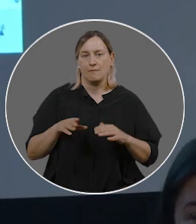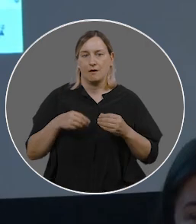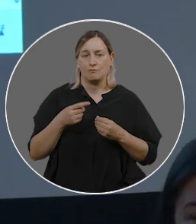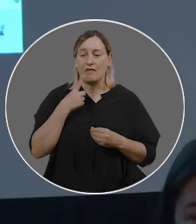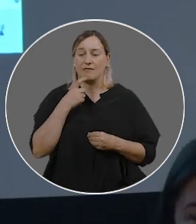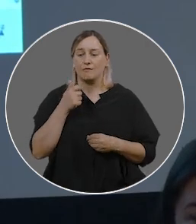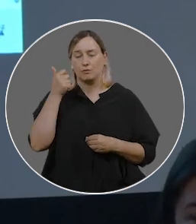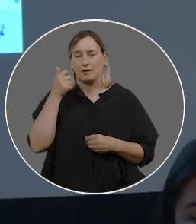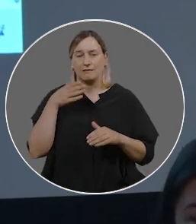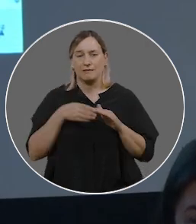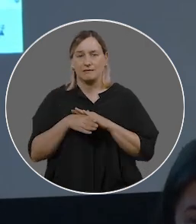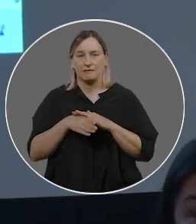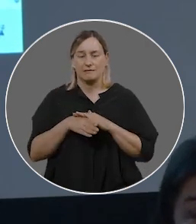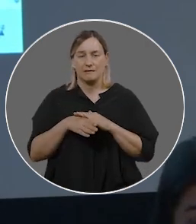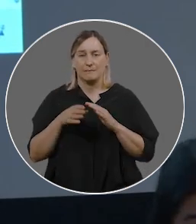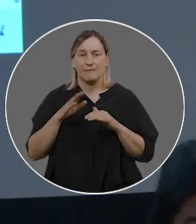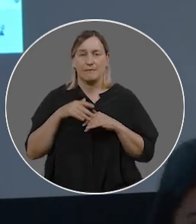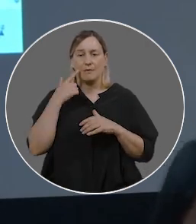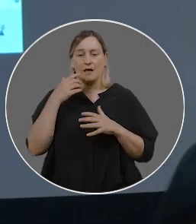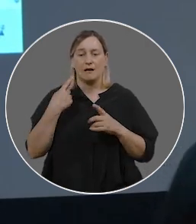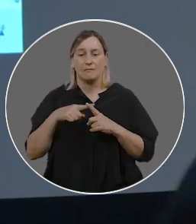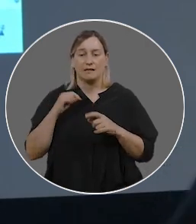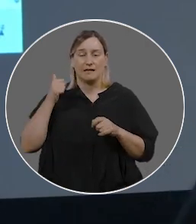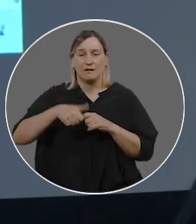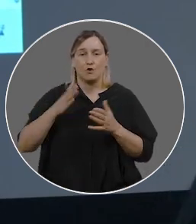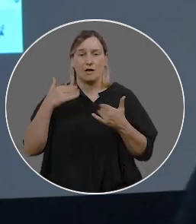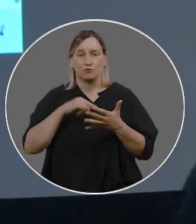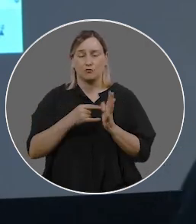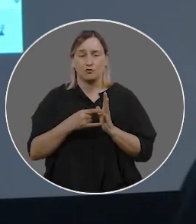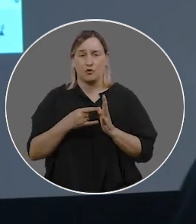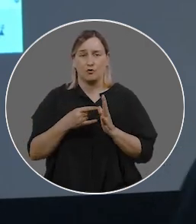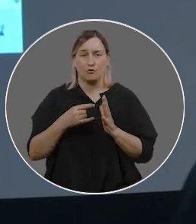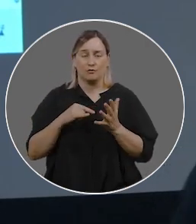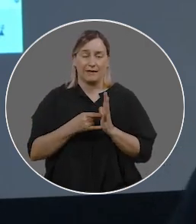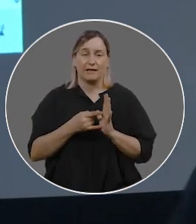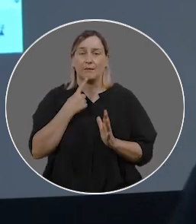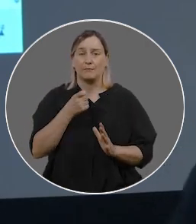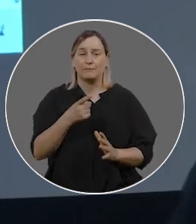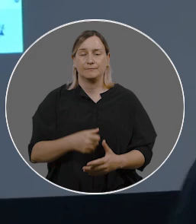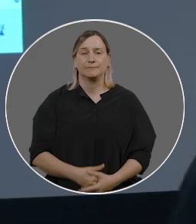els Words i tal, perquè no té aquesta solució tècnica. Gràcies. Bueno, clar, en els Words no.